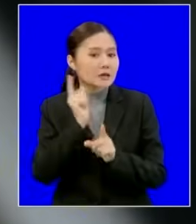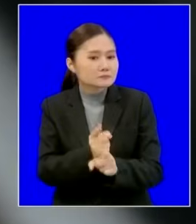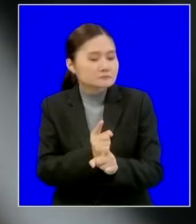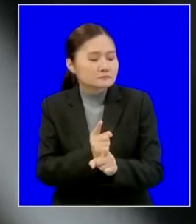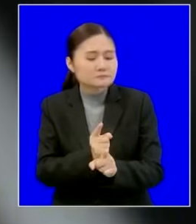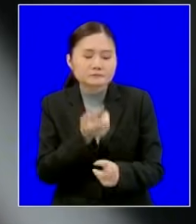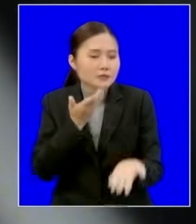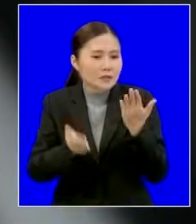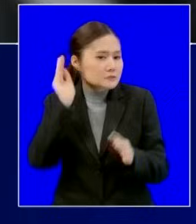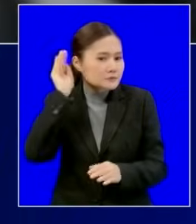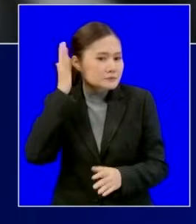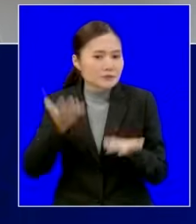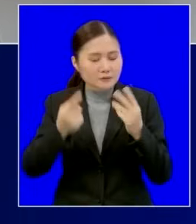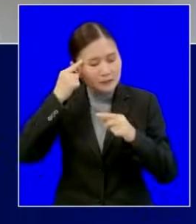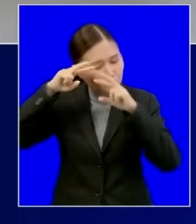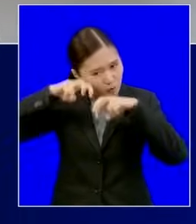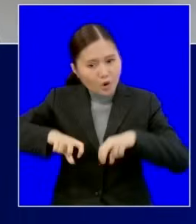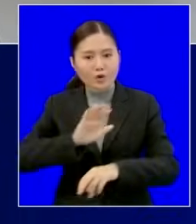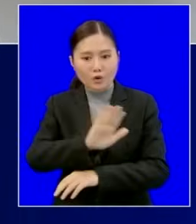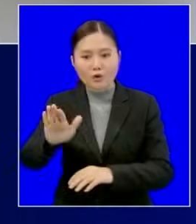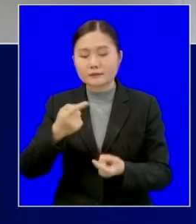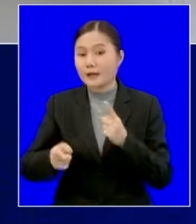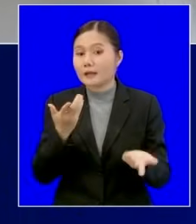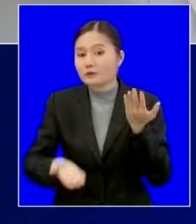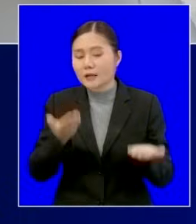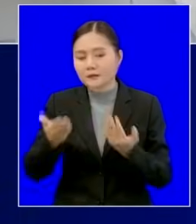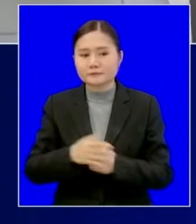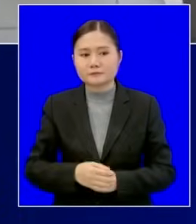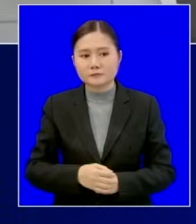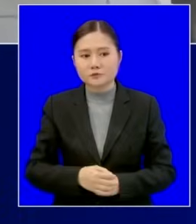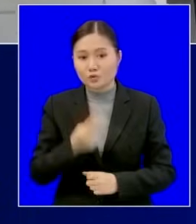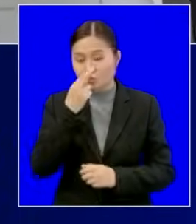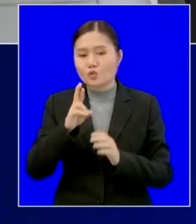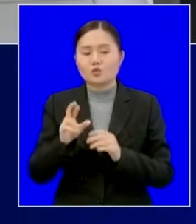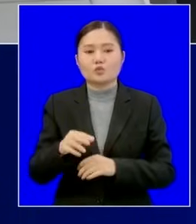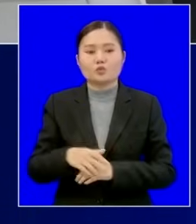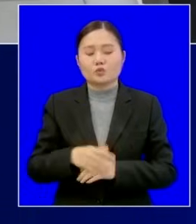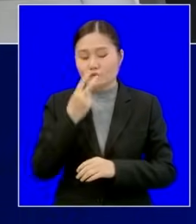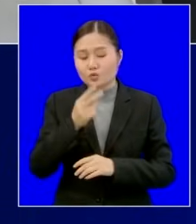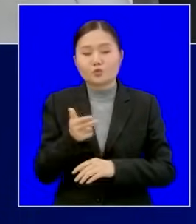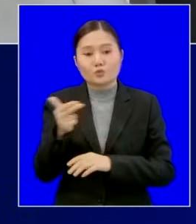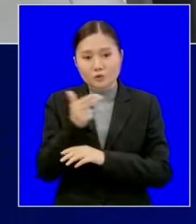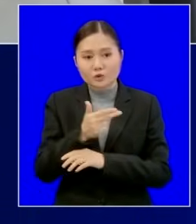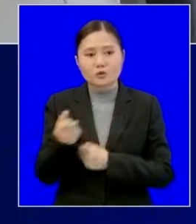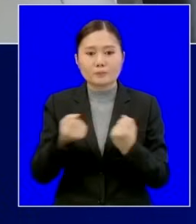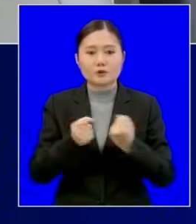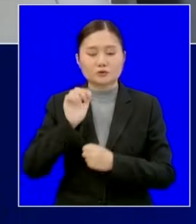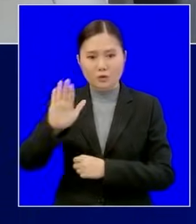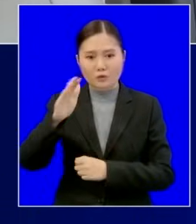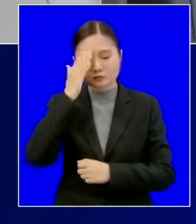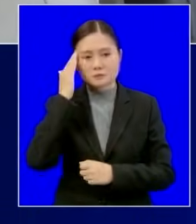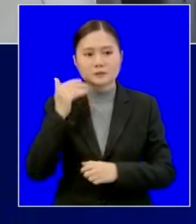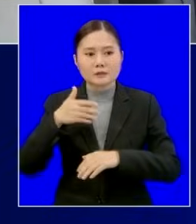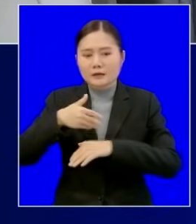ไม่เนี่ยก็ขึ้นอยู่กับวิจารณญาณของท่านผู้ชมแต่ทั้งนี้ทั้งนั้นฮะเน้นย้ำเปิดคลิปตรงที่เธอเดินรอบเจดีย์หน่อยที่เป็นรถของเธอนะฮะซึ่งข้